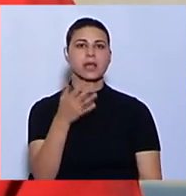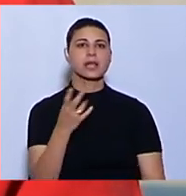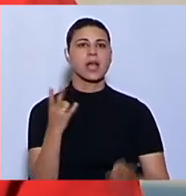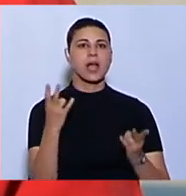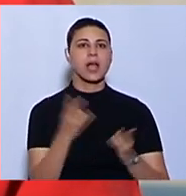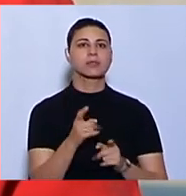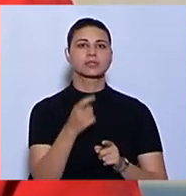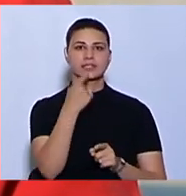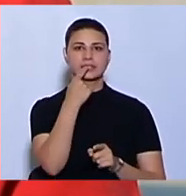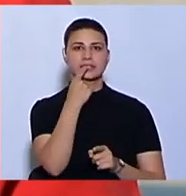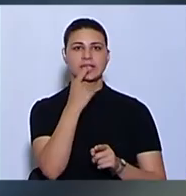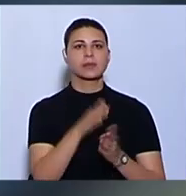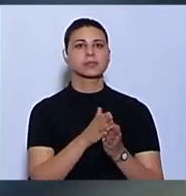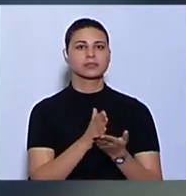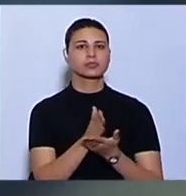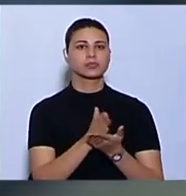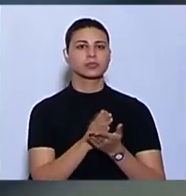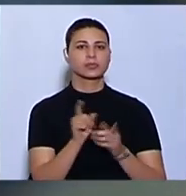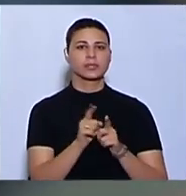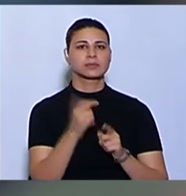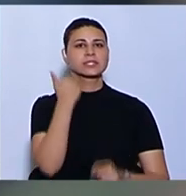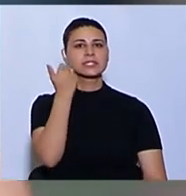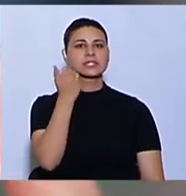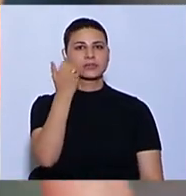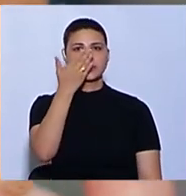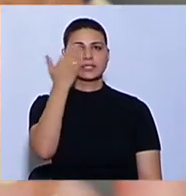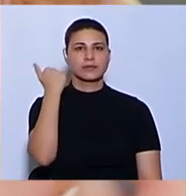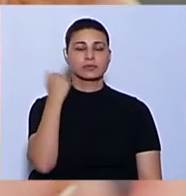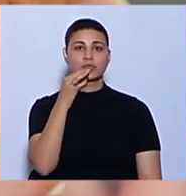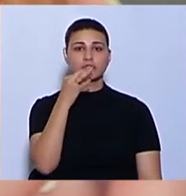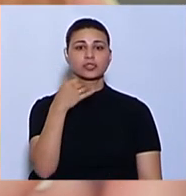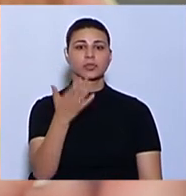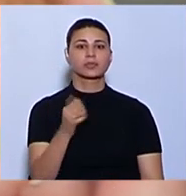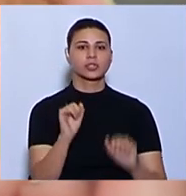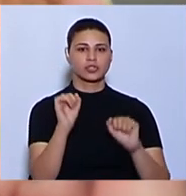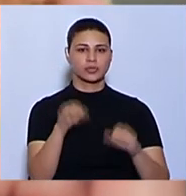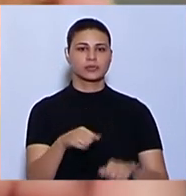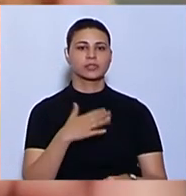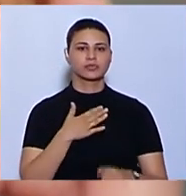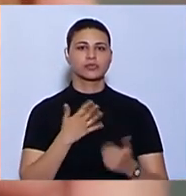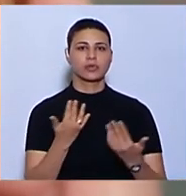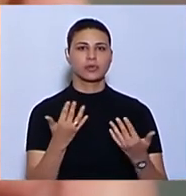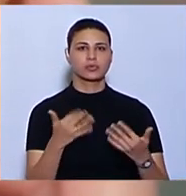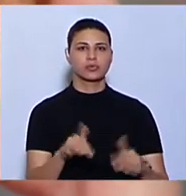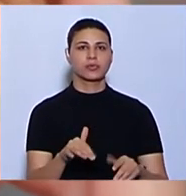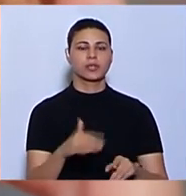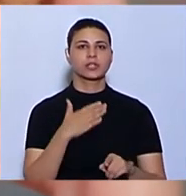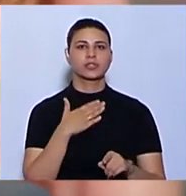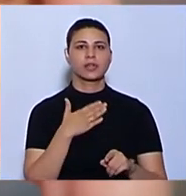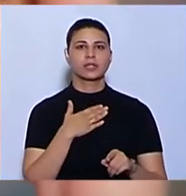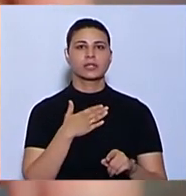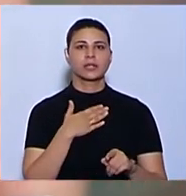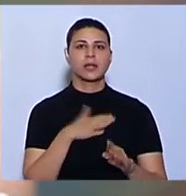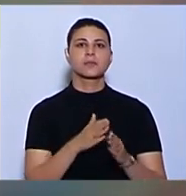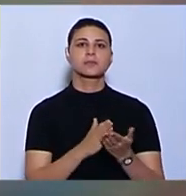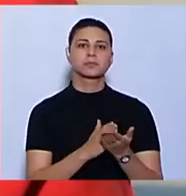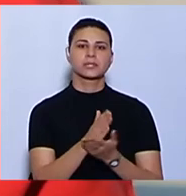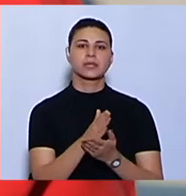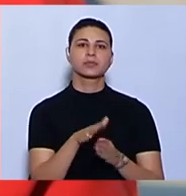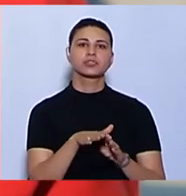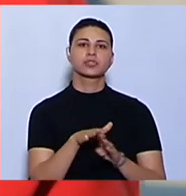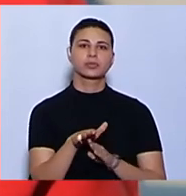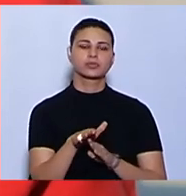გვჭირდებოდეს ამ კომპლექსებისგან გასათავისუფლებლად. სწორედ აი ამის შემდეგ შევძლებთ ჩვენ უკვე ჩვენი მიზნების